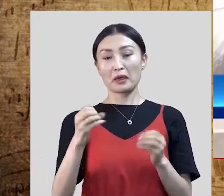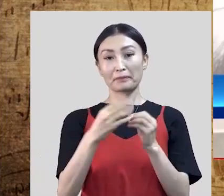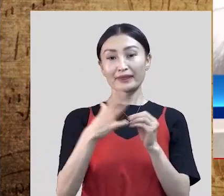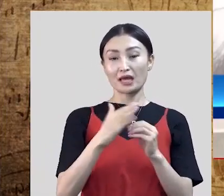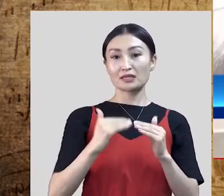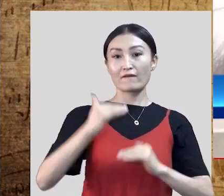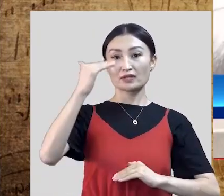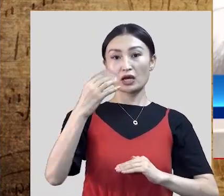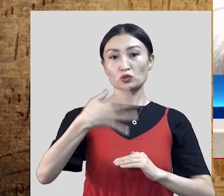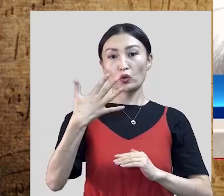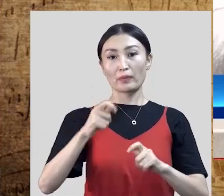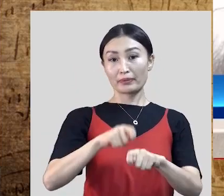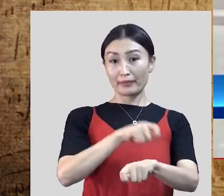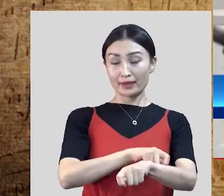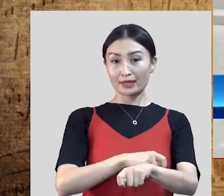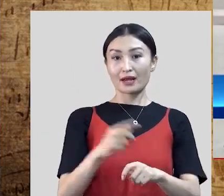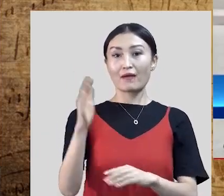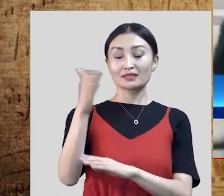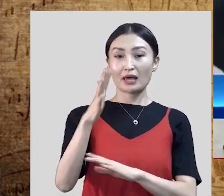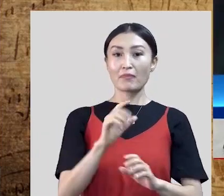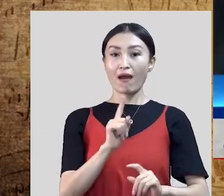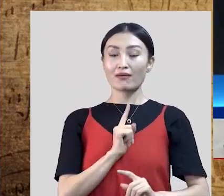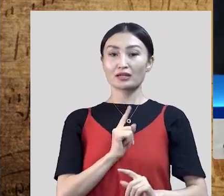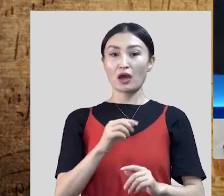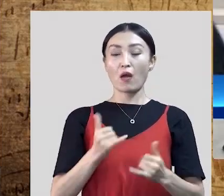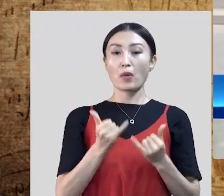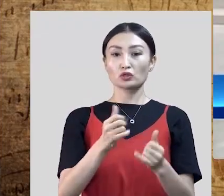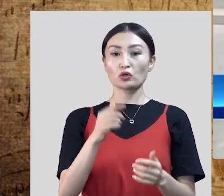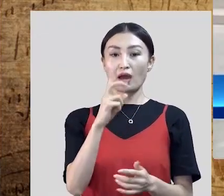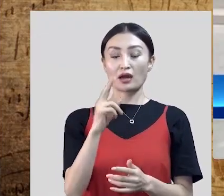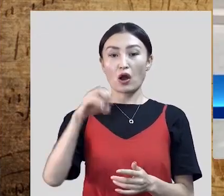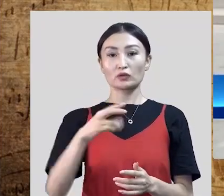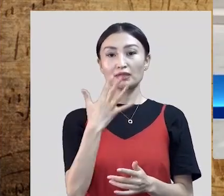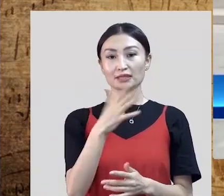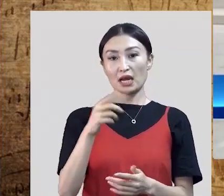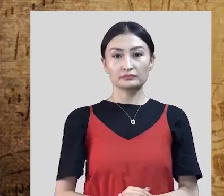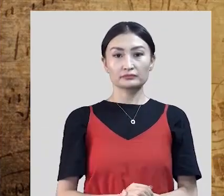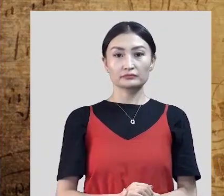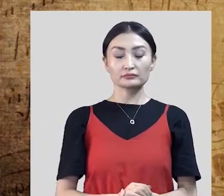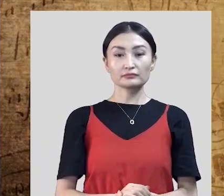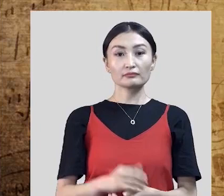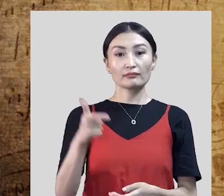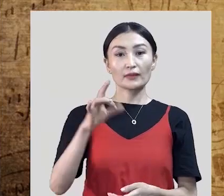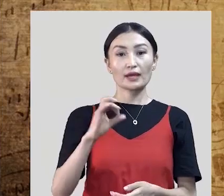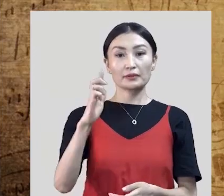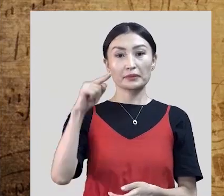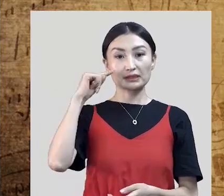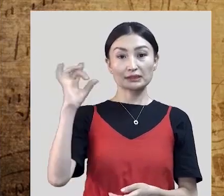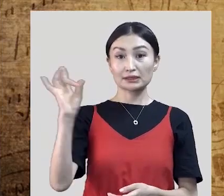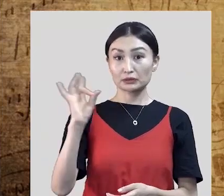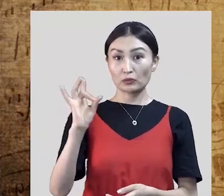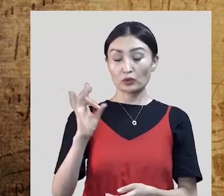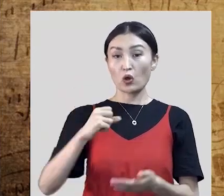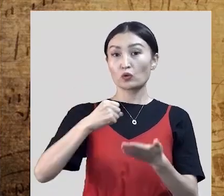высота флагштока 45 метров. Знамя охраняет почетный караул Национальной гвардии. Герб Кыргызской